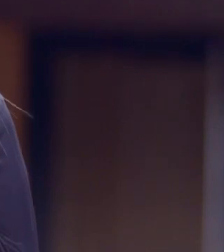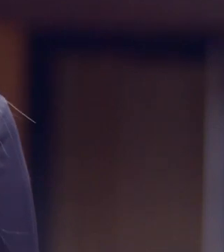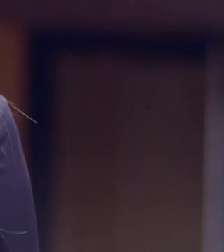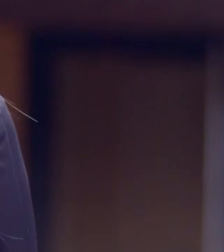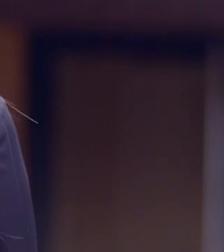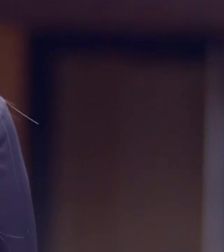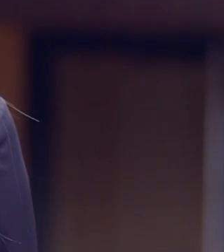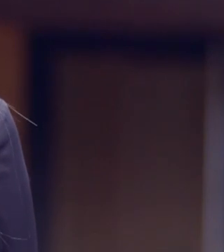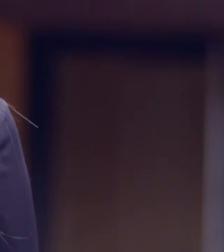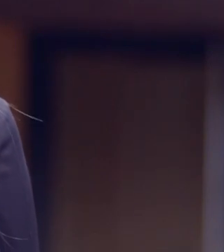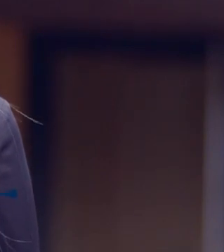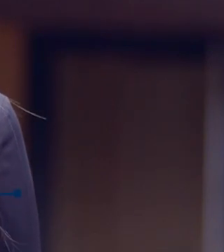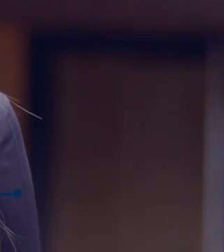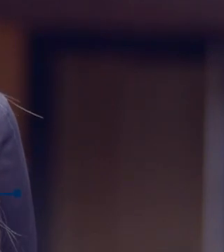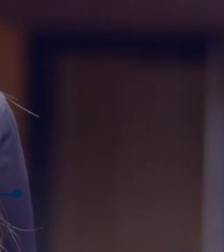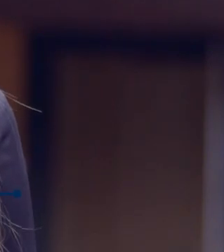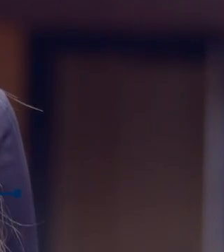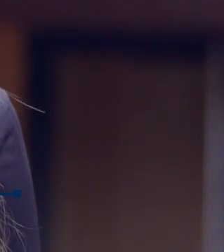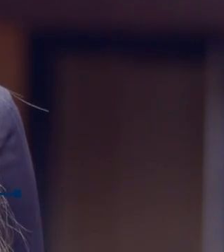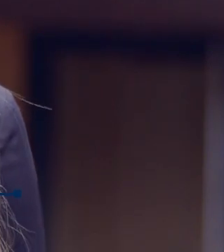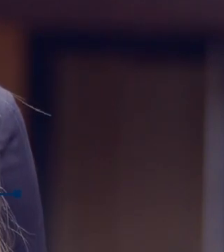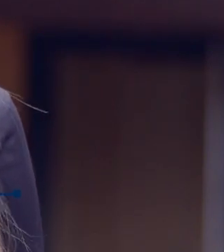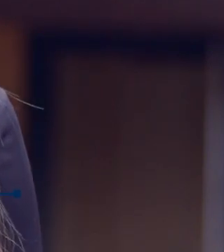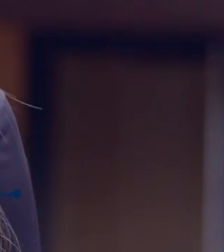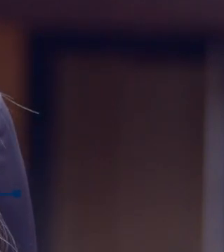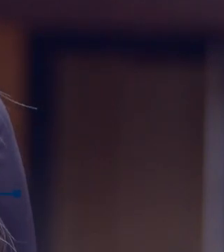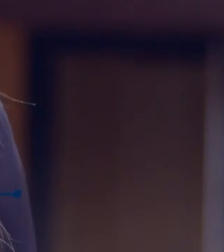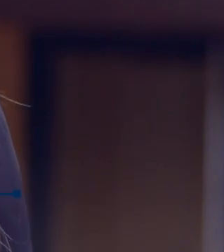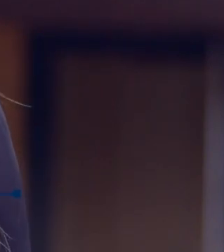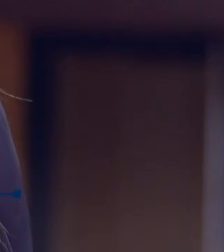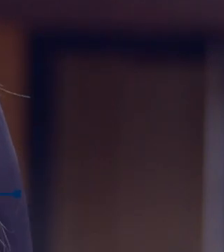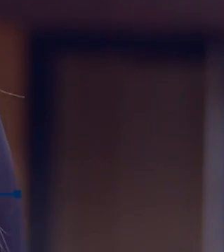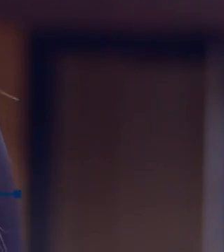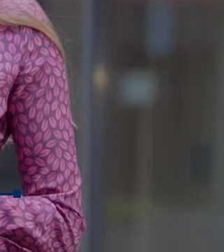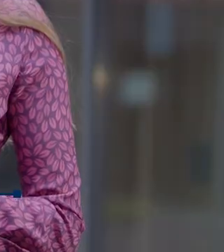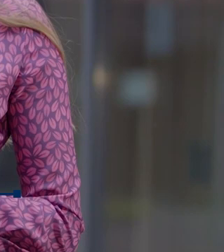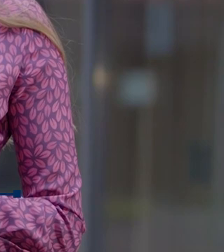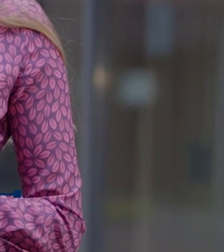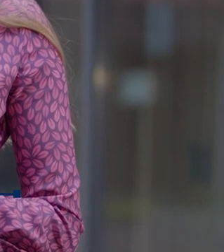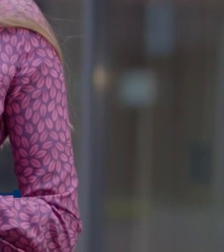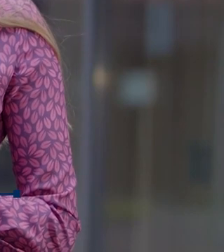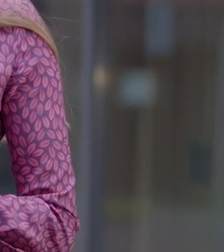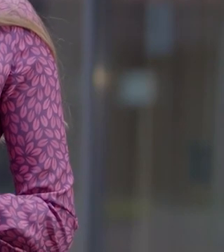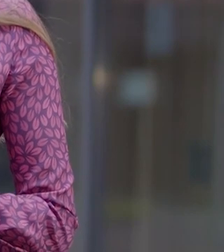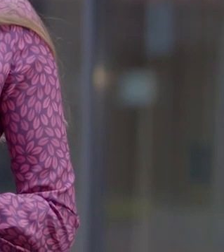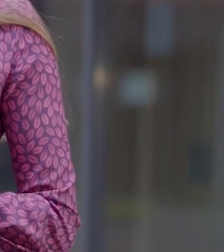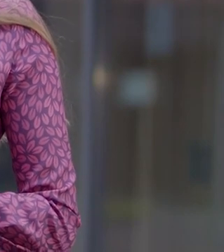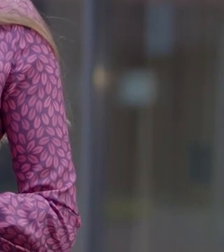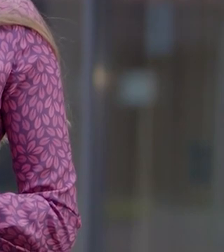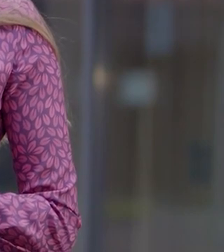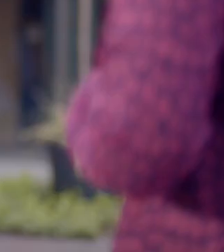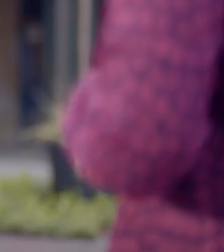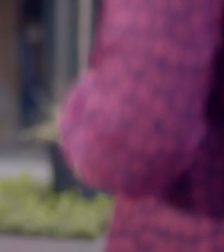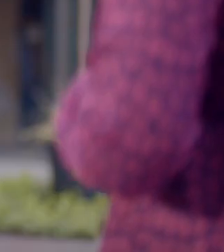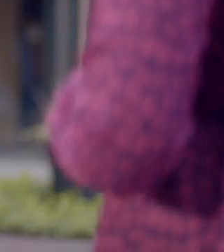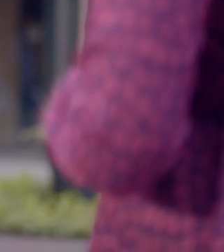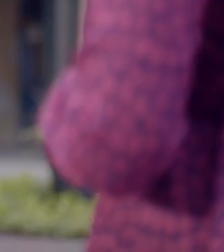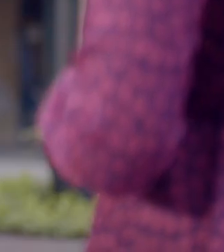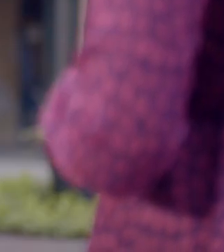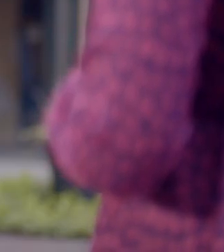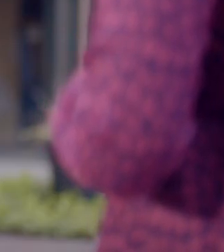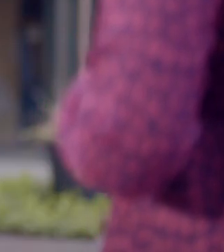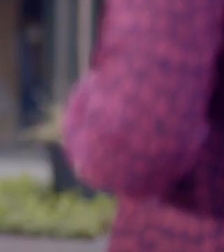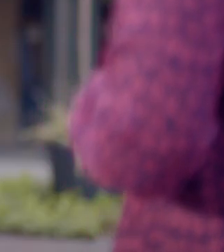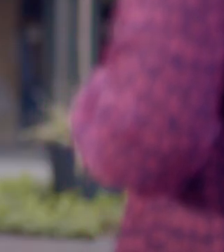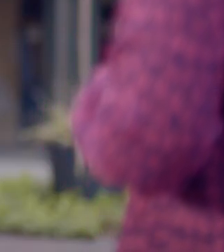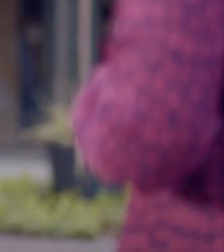szkoleniach, wypełnić test kompetencji bądź spotkać się z doradcą zawodowym. Jest dzisiaj ze mną pani Małgorzata Bilnik, która przybliży Wam formy